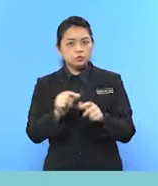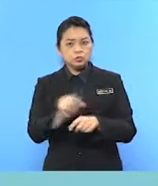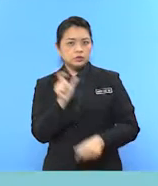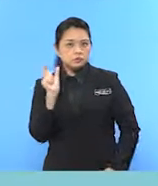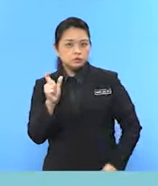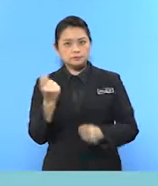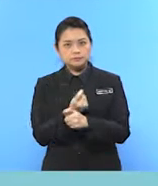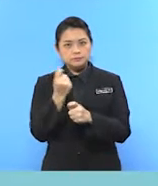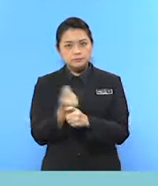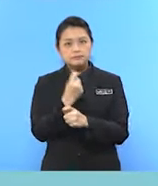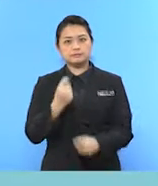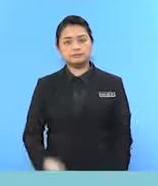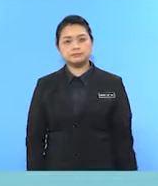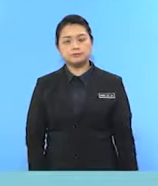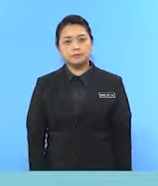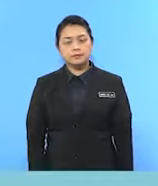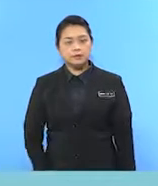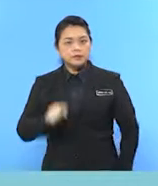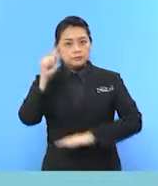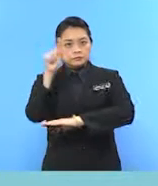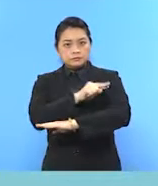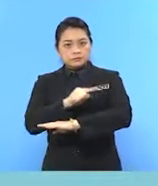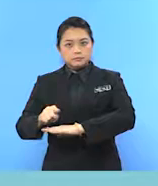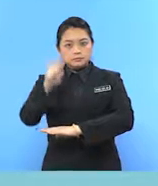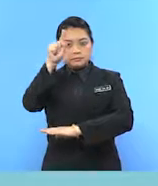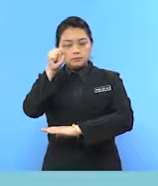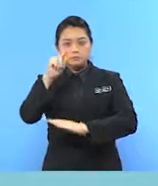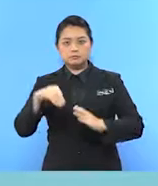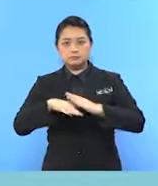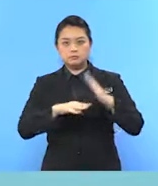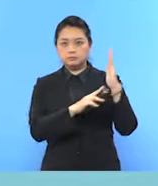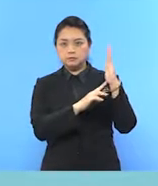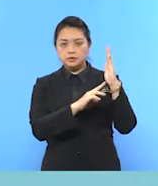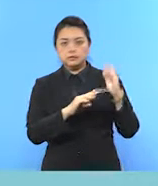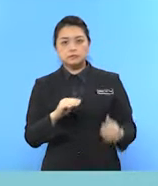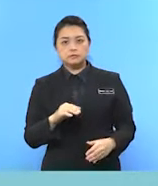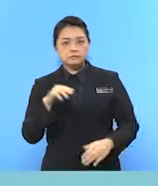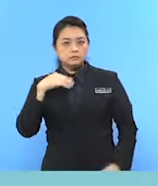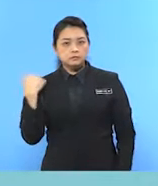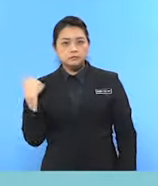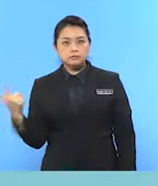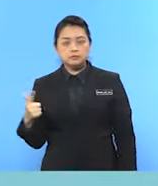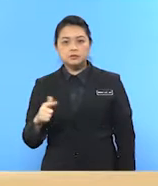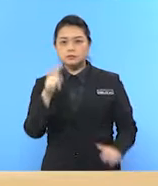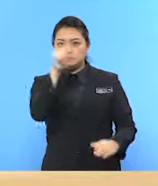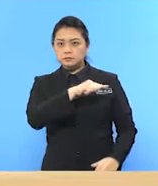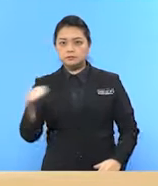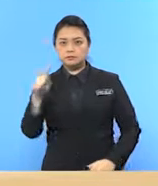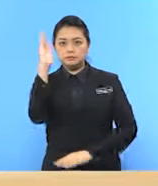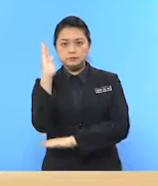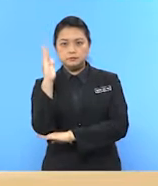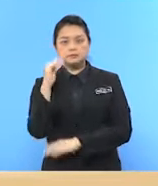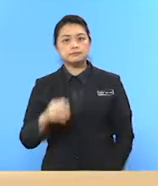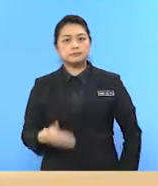konsep trigonometri. Segitiga di bawah tangga tersebut merupakan segitiga bersudut tegak.